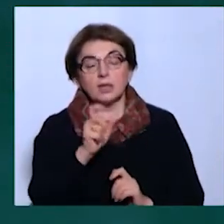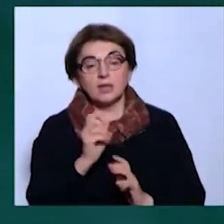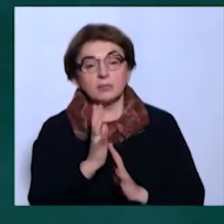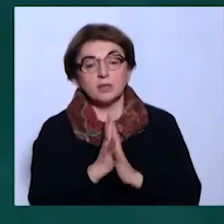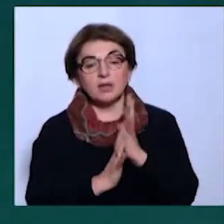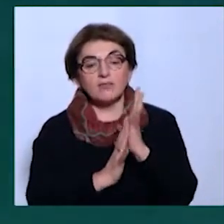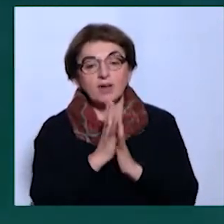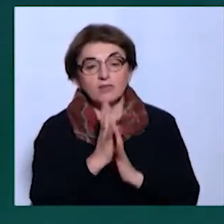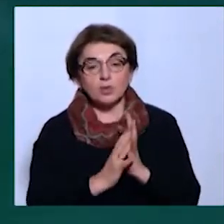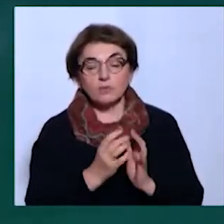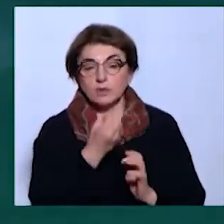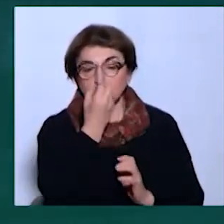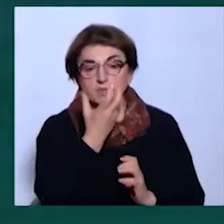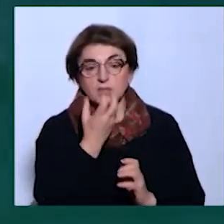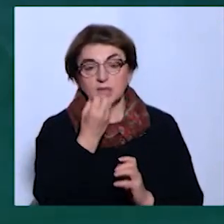ყვავილოვანი